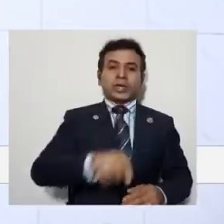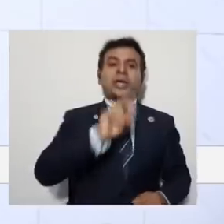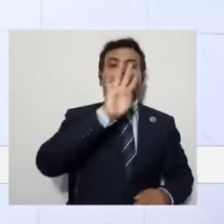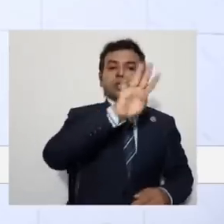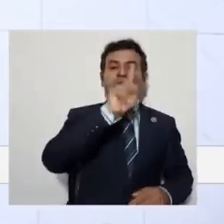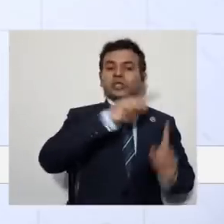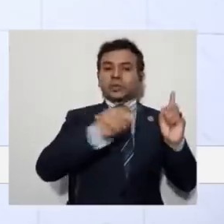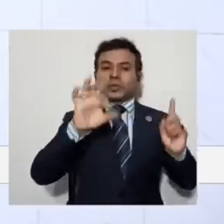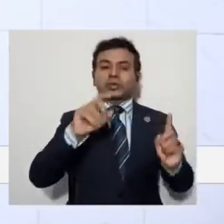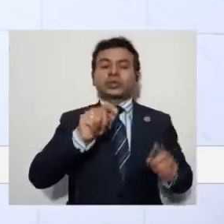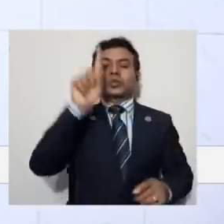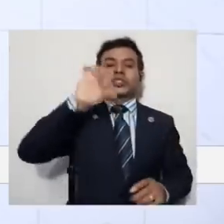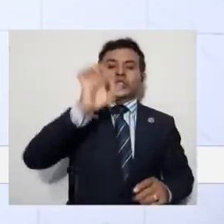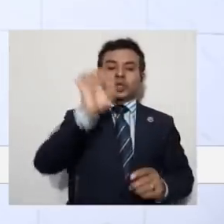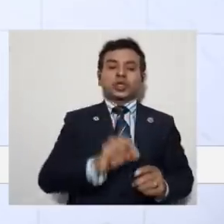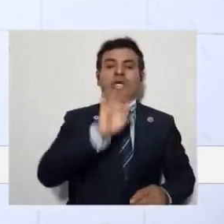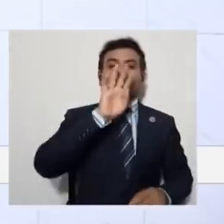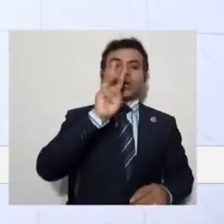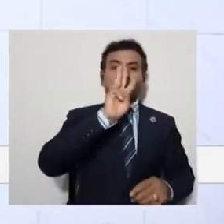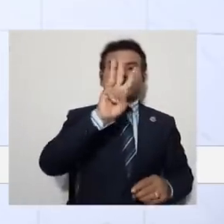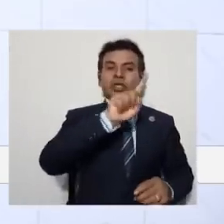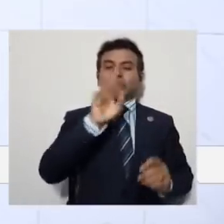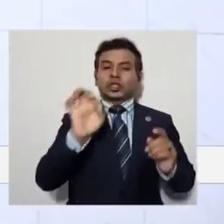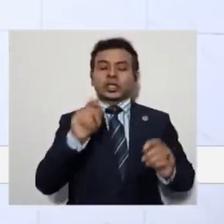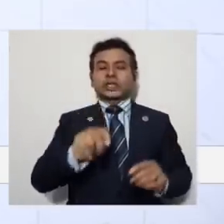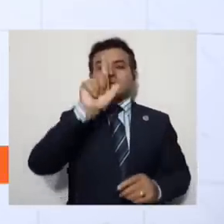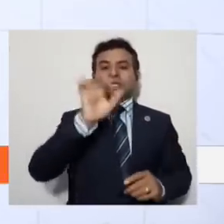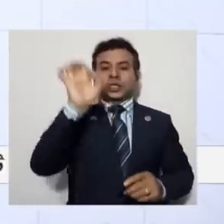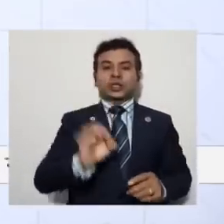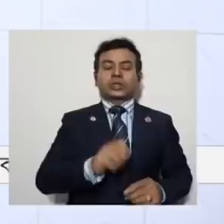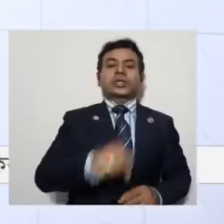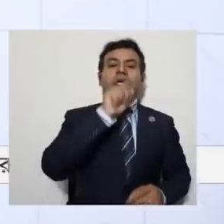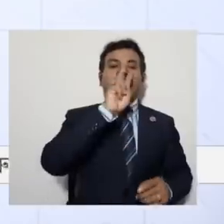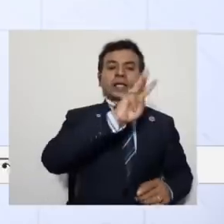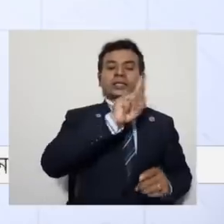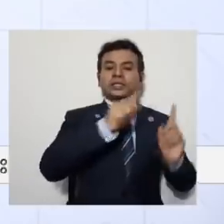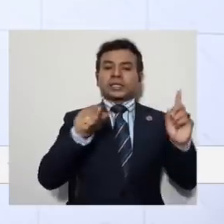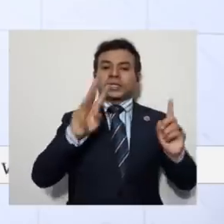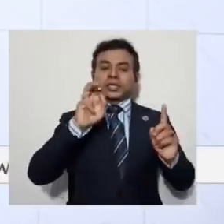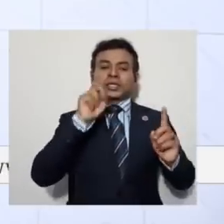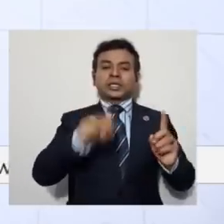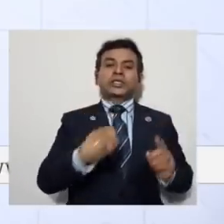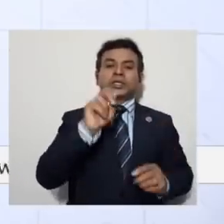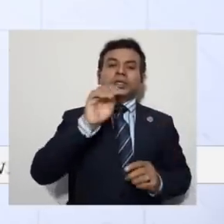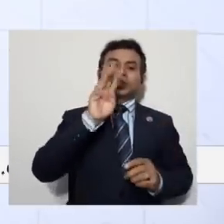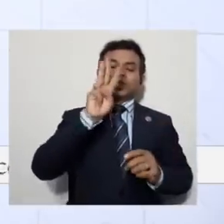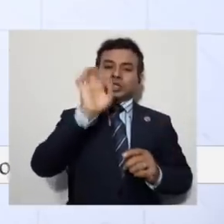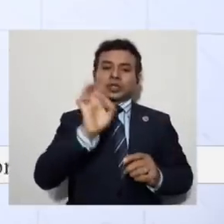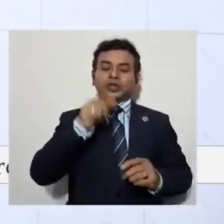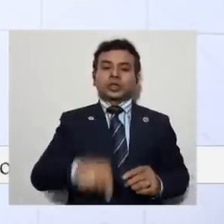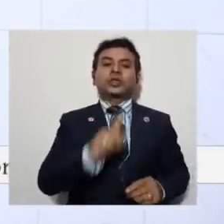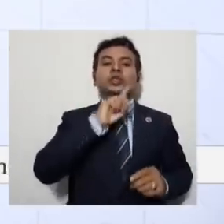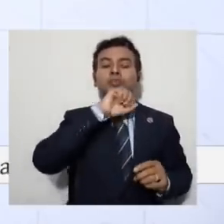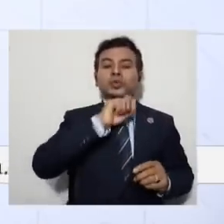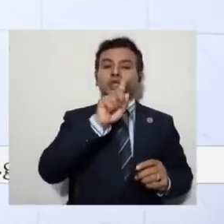60 27%, 41 থেকে 50 19%, 31 থেকে 40 7%, 21 থেকে 30